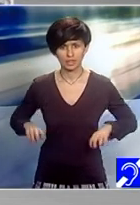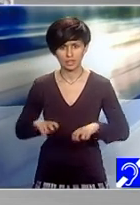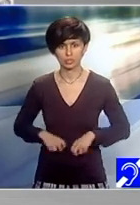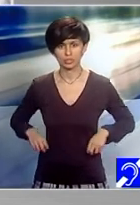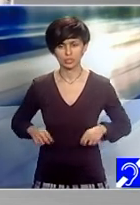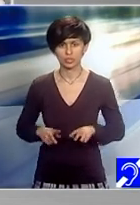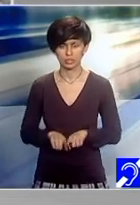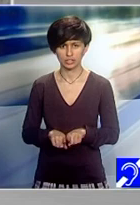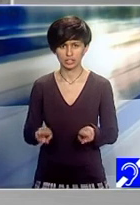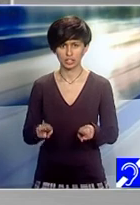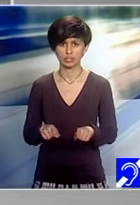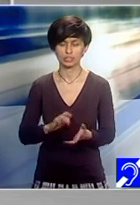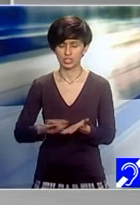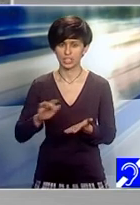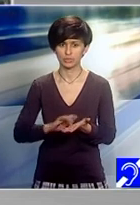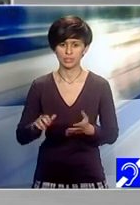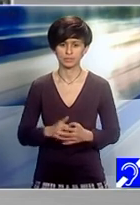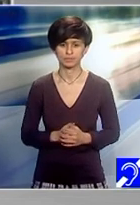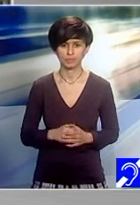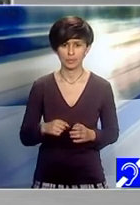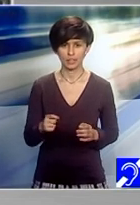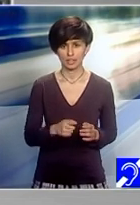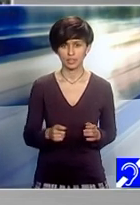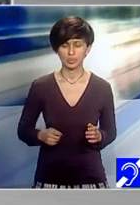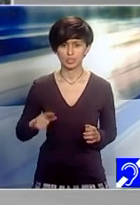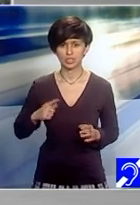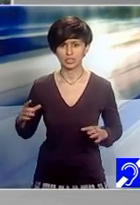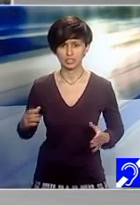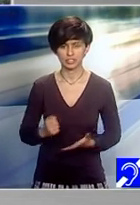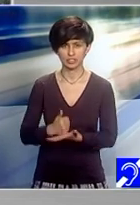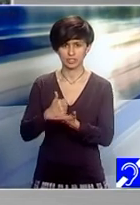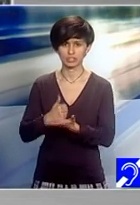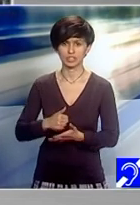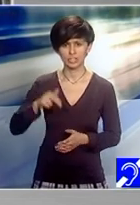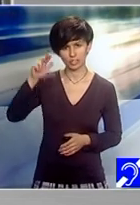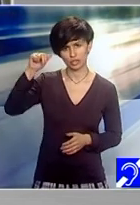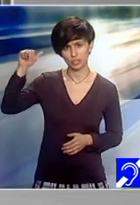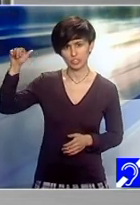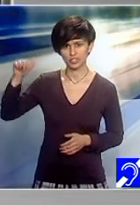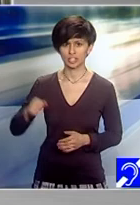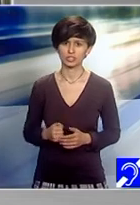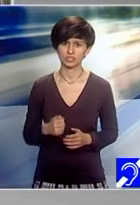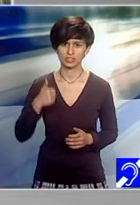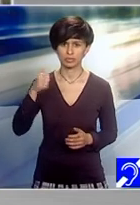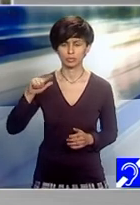este realizat prin fonduri norvegiene și are o valoare de 1,5 milioane de euro.